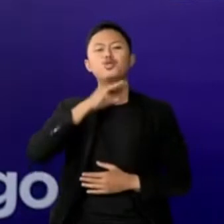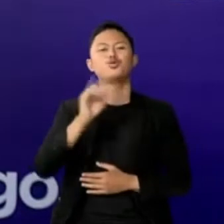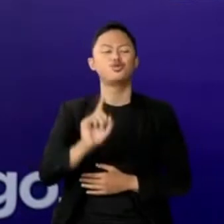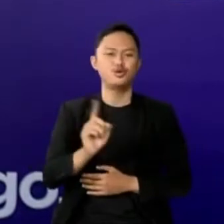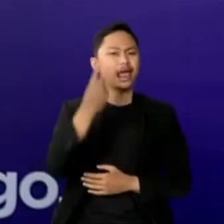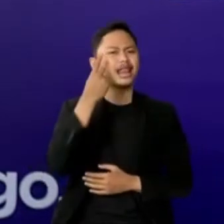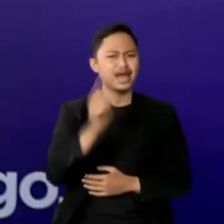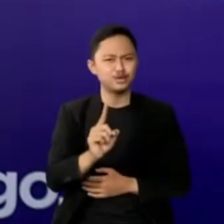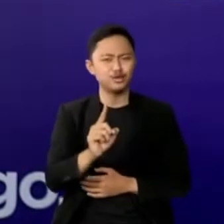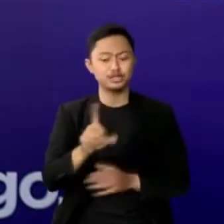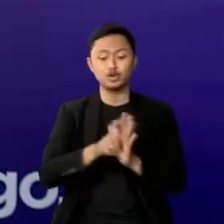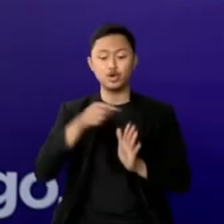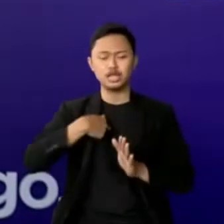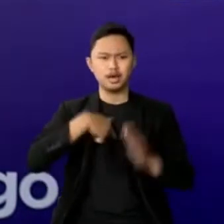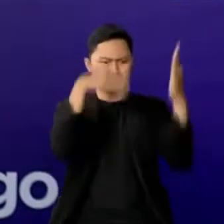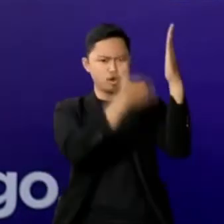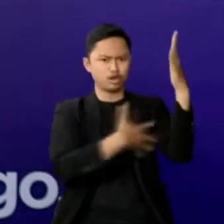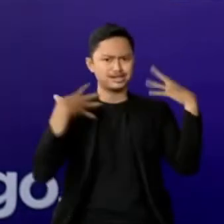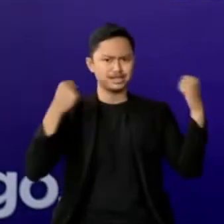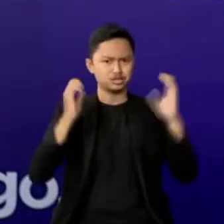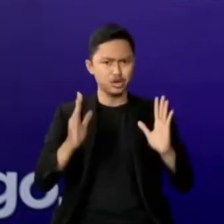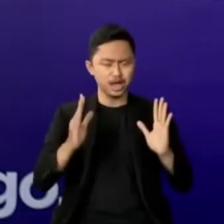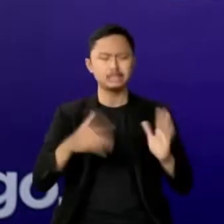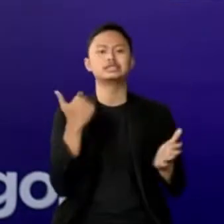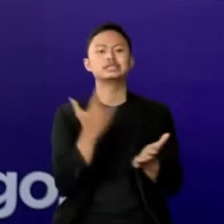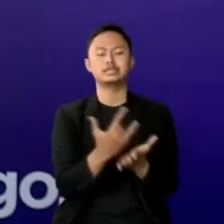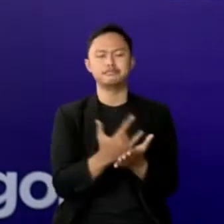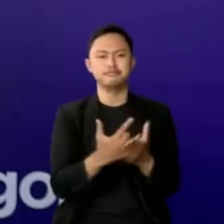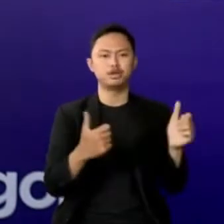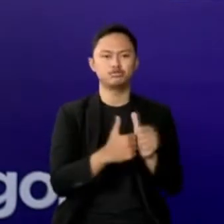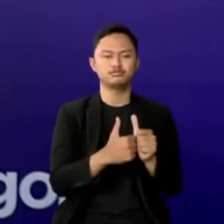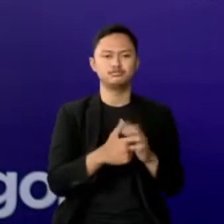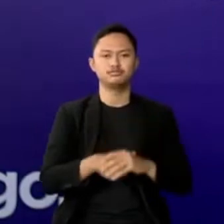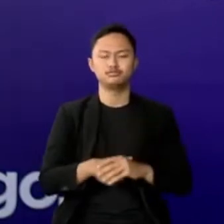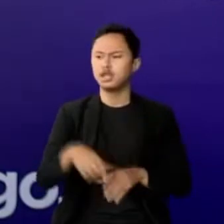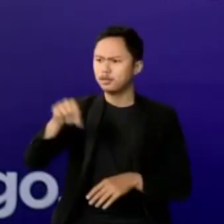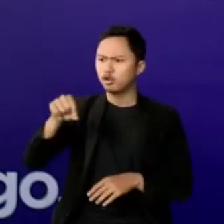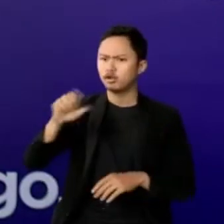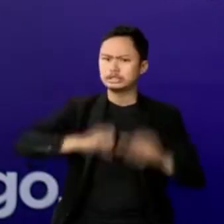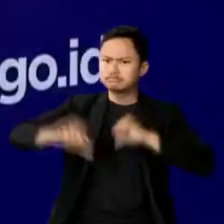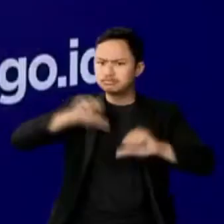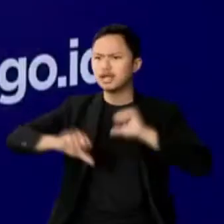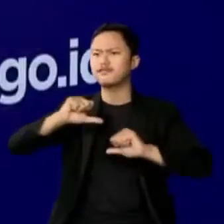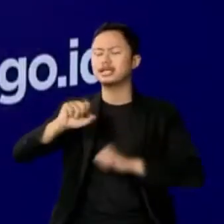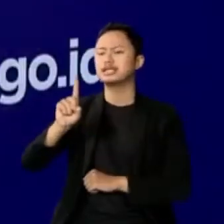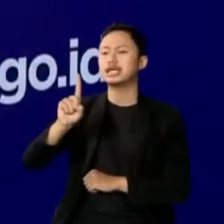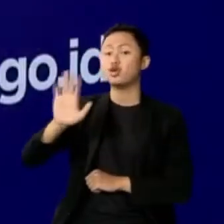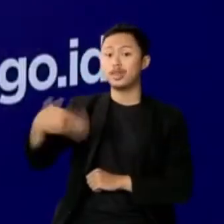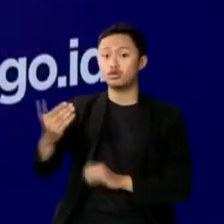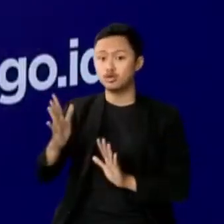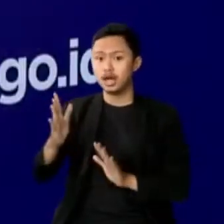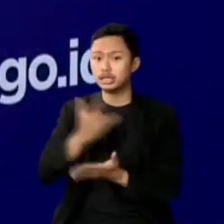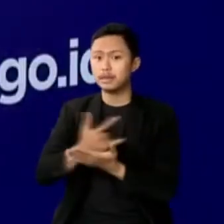meninggalkan apa yang sudah kita miliki yaitu protokol kesehatan Jadi apa yang telah dilakukan kebiasaan selama hampir satu tahun ini tetap pilus